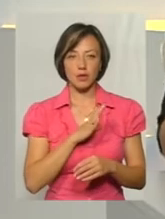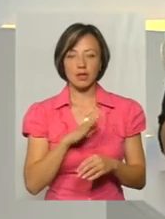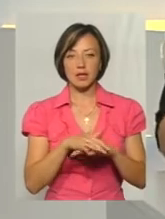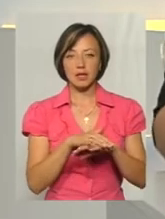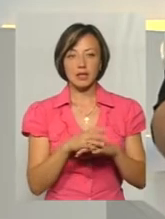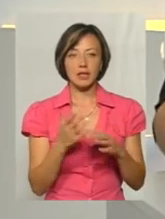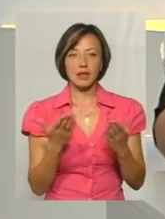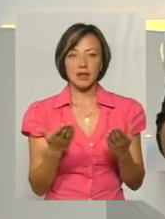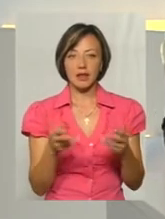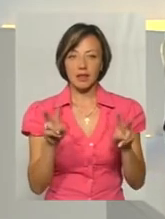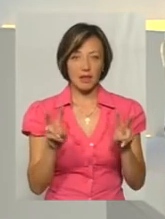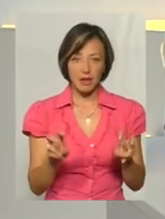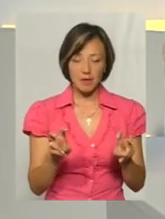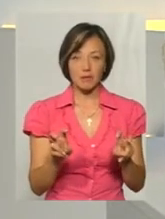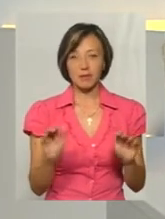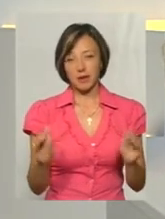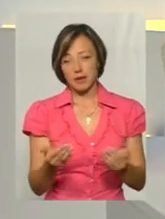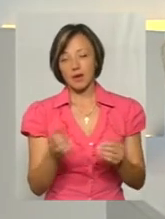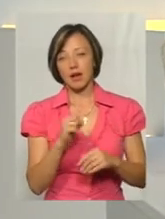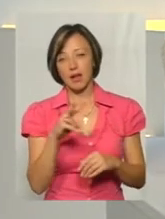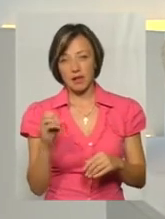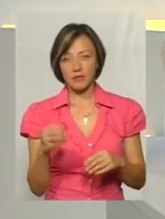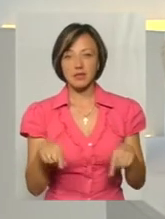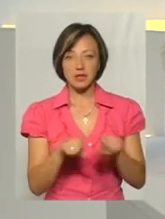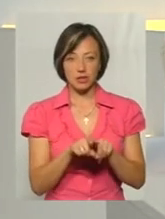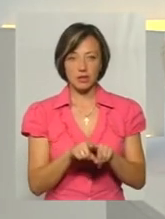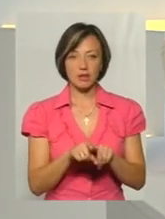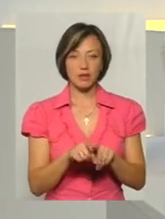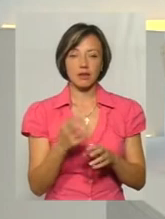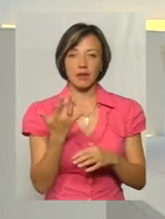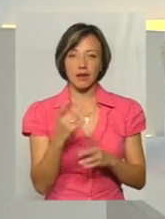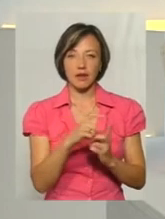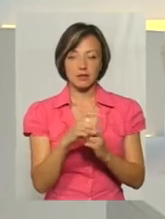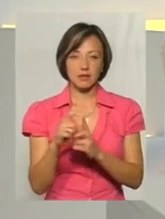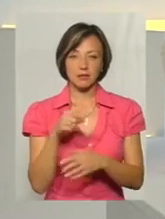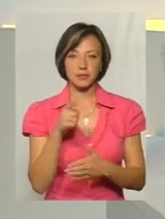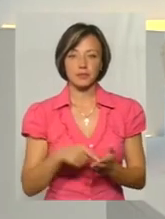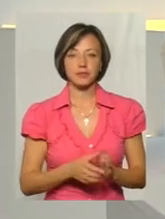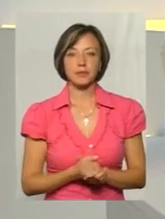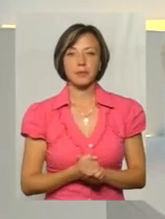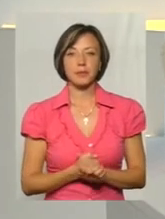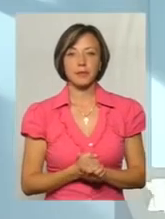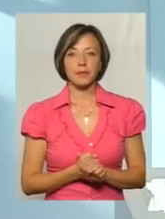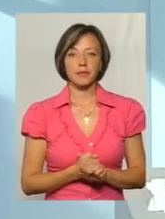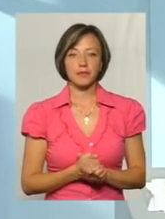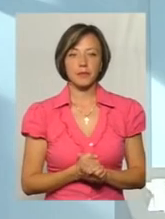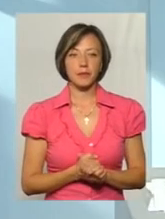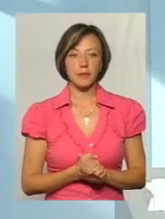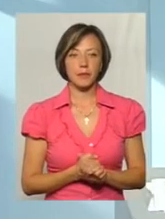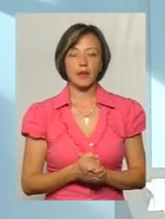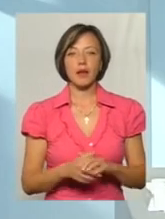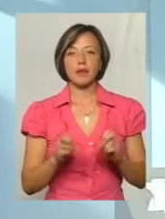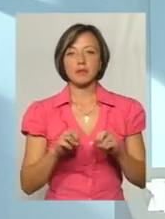Це, правда, не зовсім в рамках нашої передачі, але все ж таки пару слів. Значить, фахівці ветеринарної